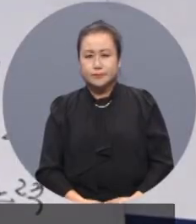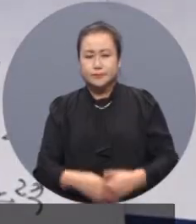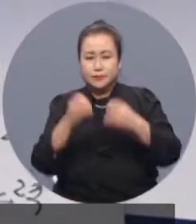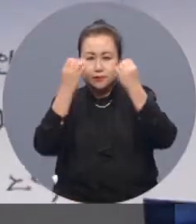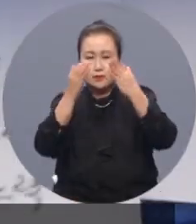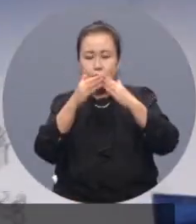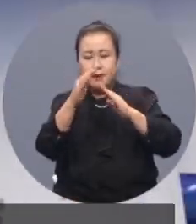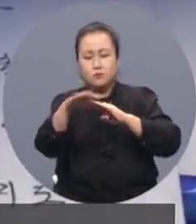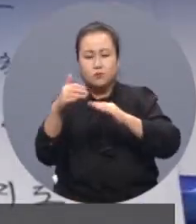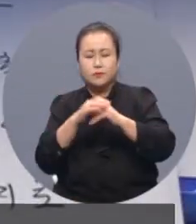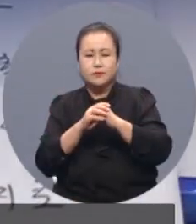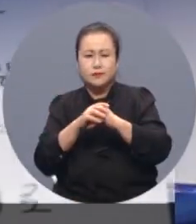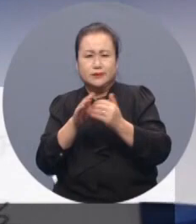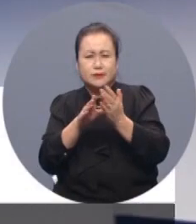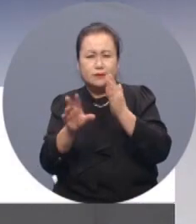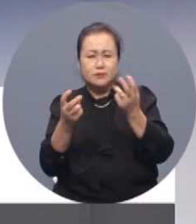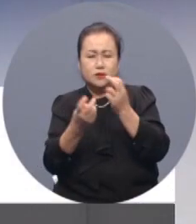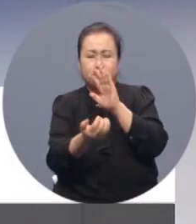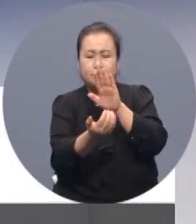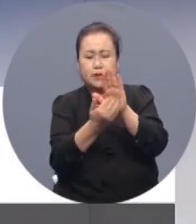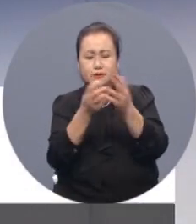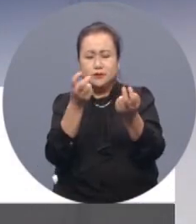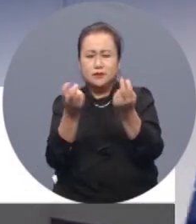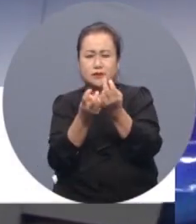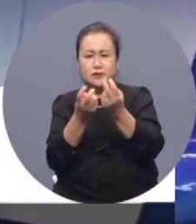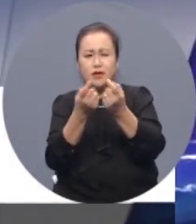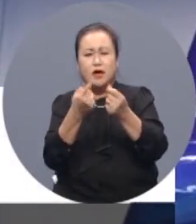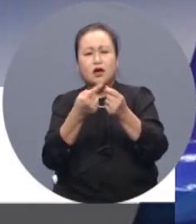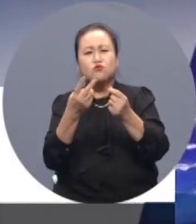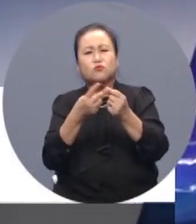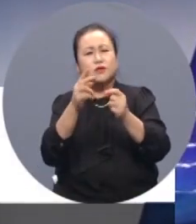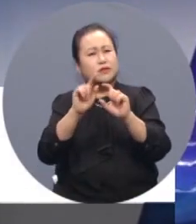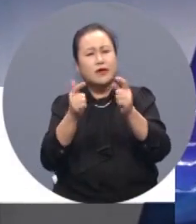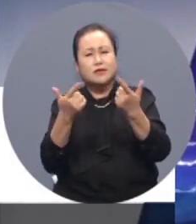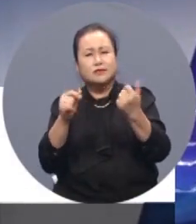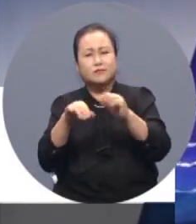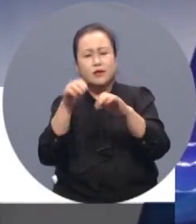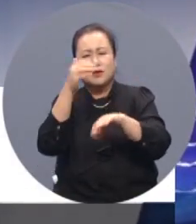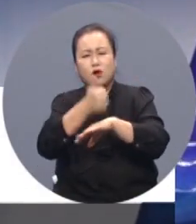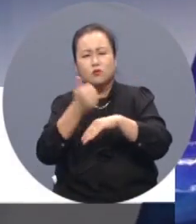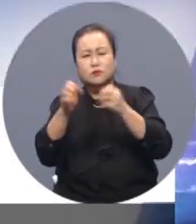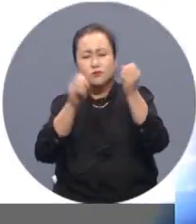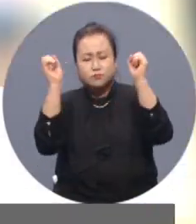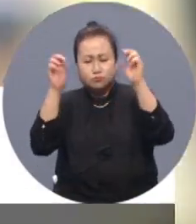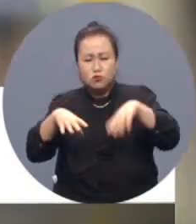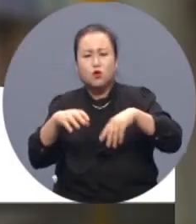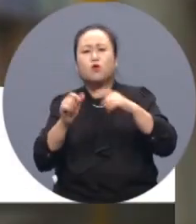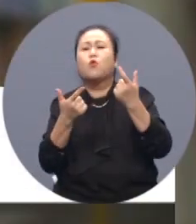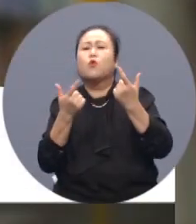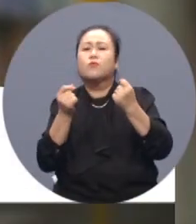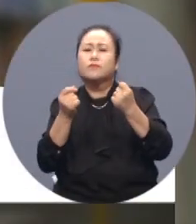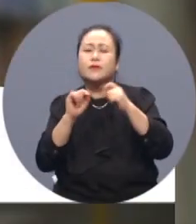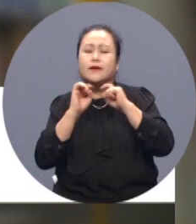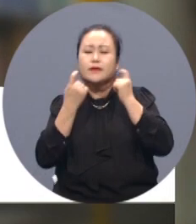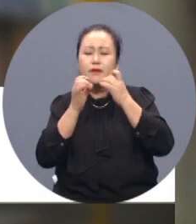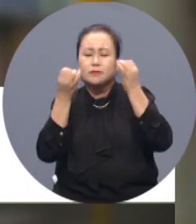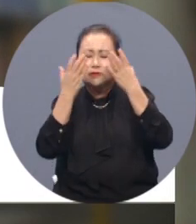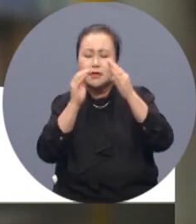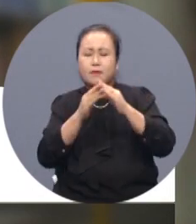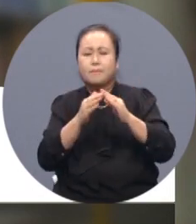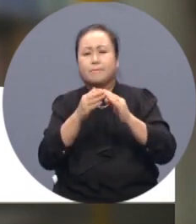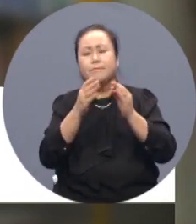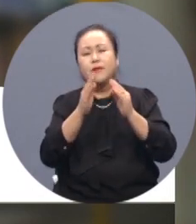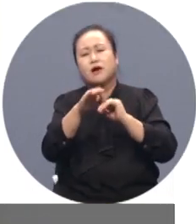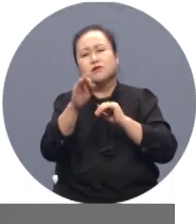새마을금고의 갑질 방지 대책이 한두번 나온 게 아니지만 결과적으로 모두 무용지물이 얻습니다 개별 새마을금고가